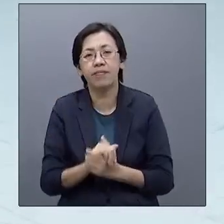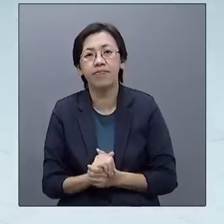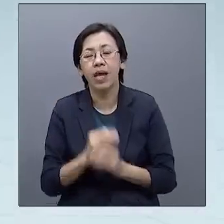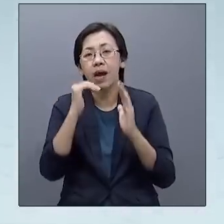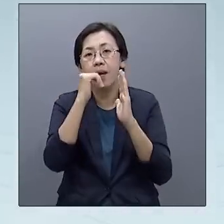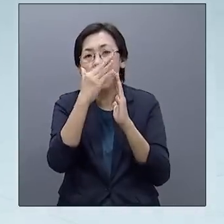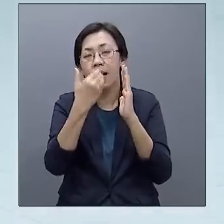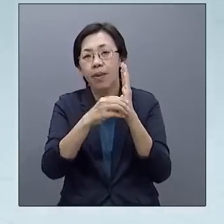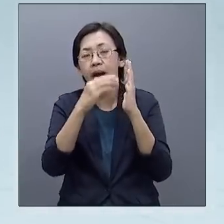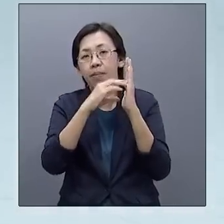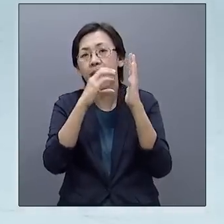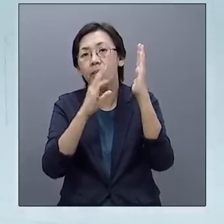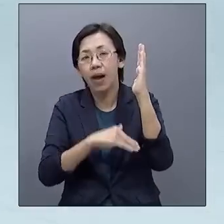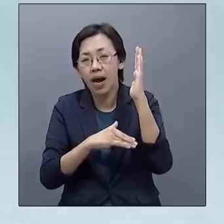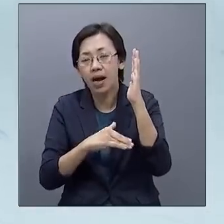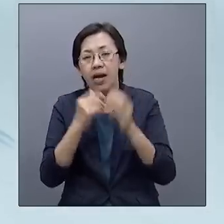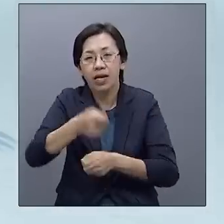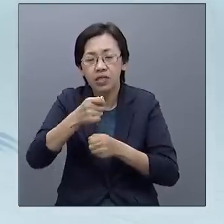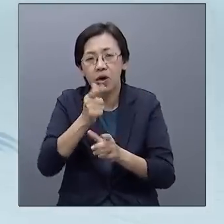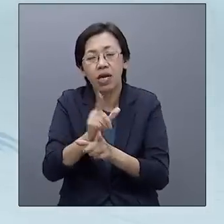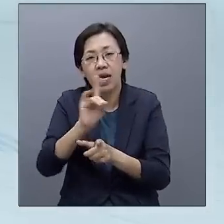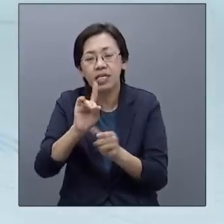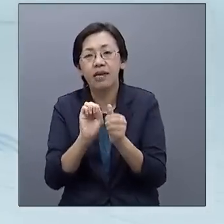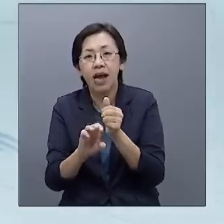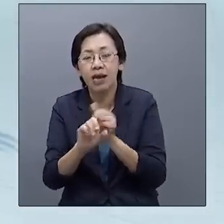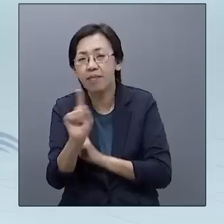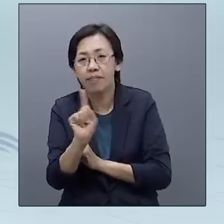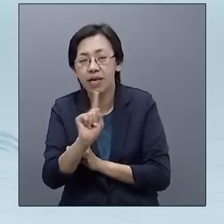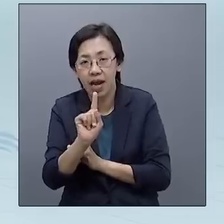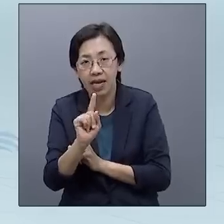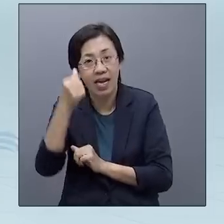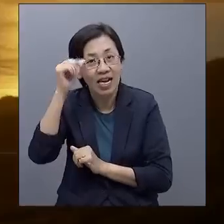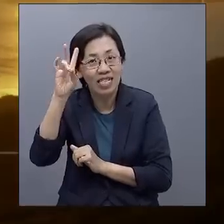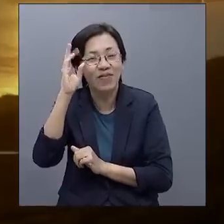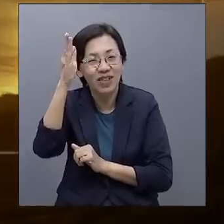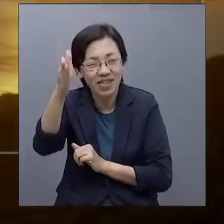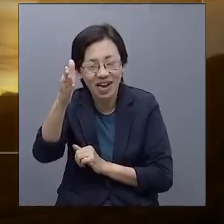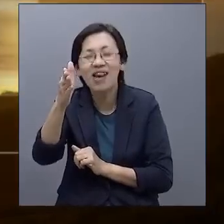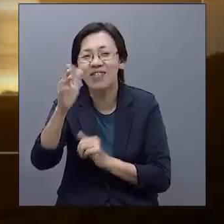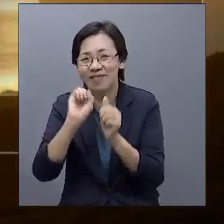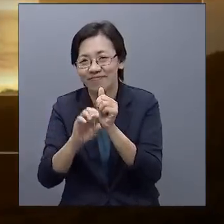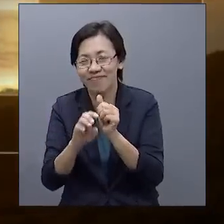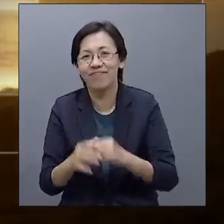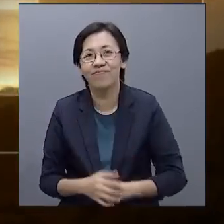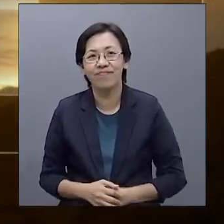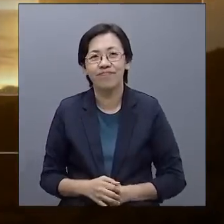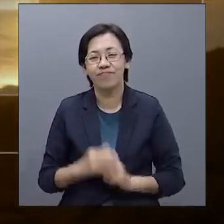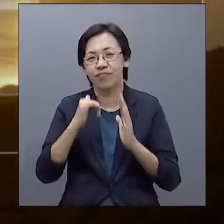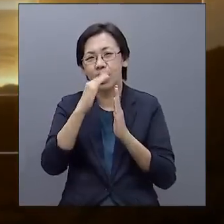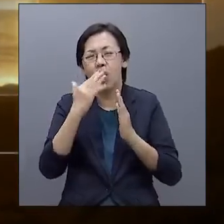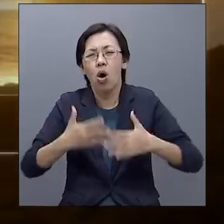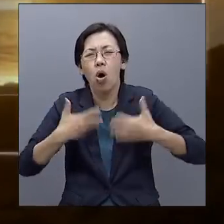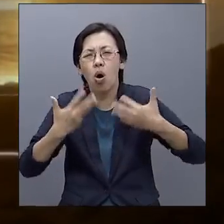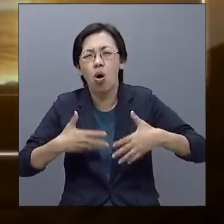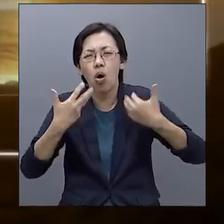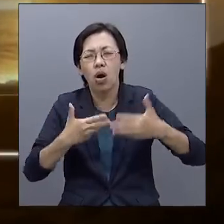ดของสภาพอากาศรวมไปถึงข้อแนะนำสำหรับเกษตรกรในช่วง7วันข้างหน้ากันต่อค่ะภาคเหนืออากาศร้อนโดยทั่ว